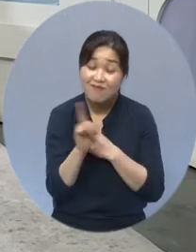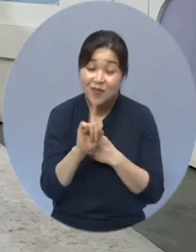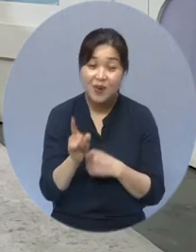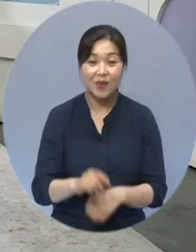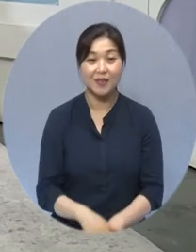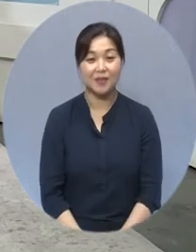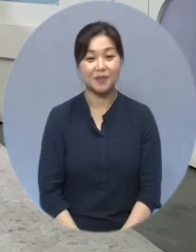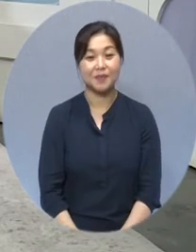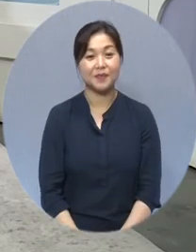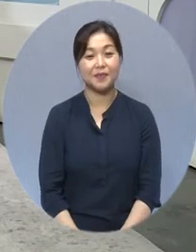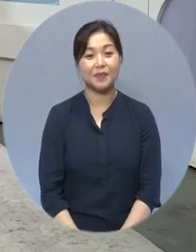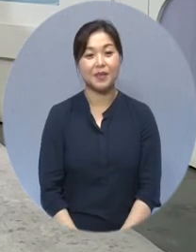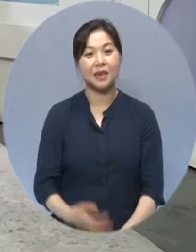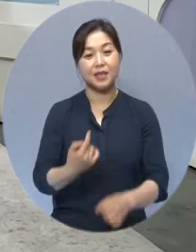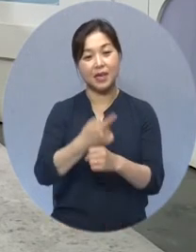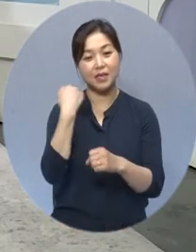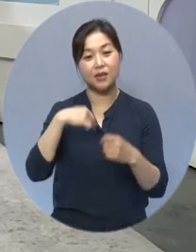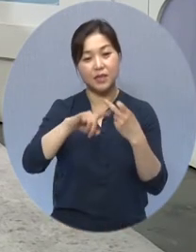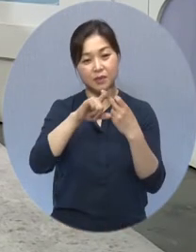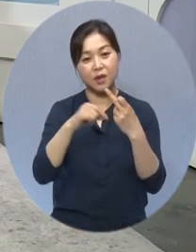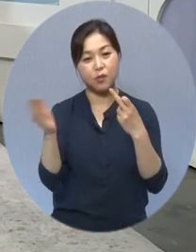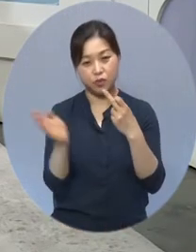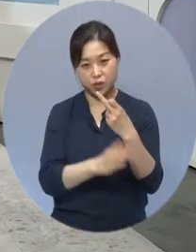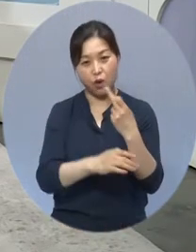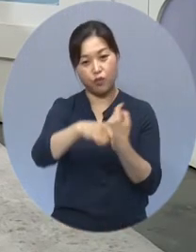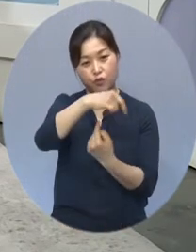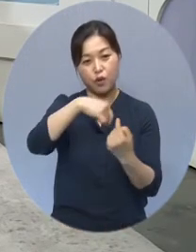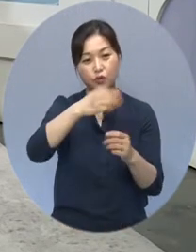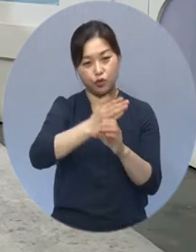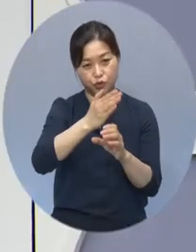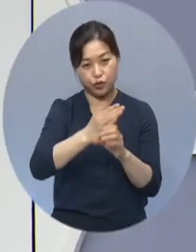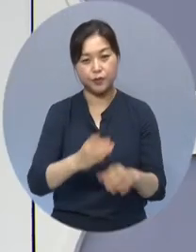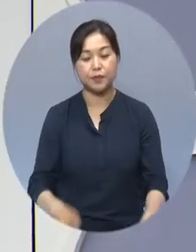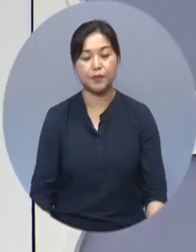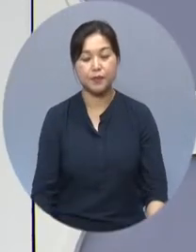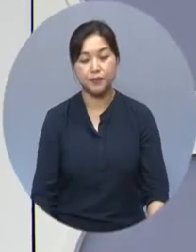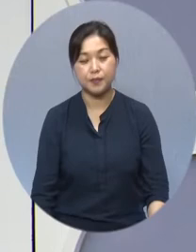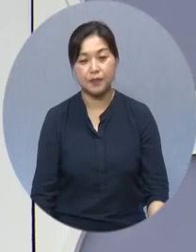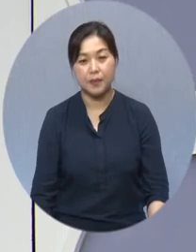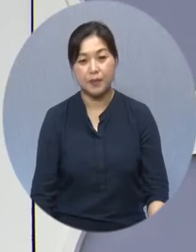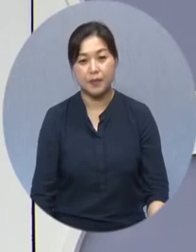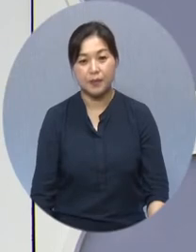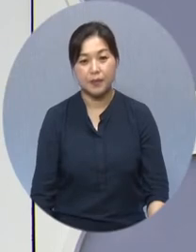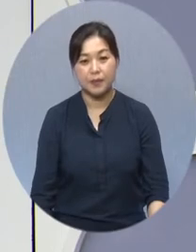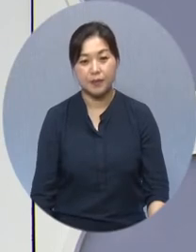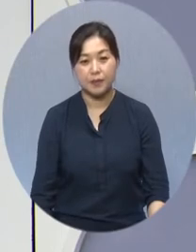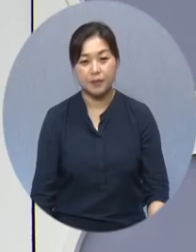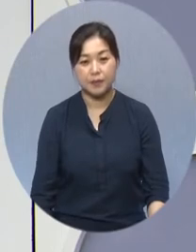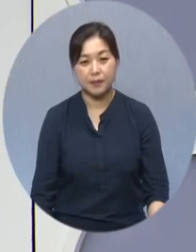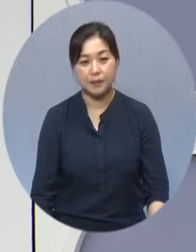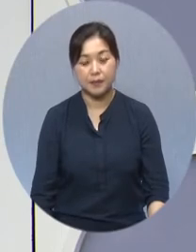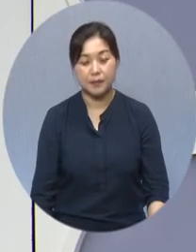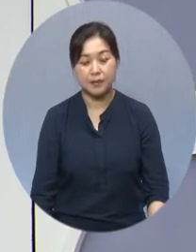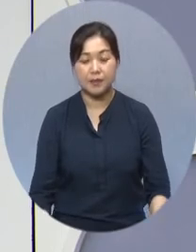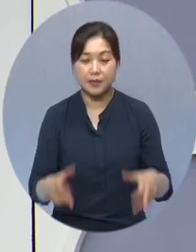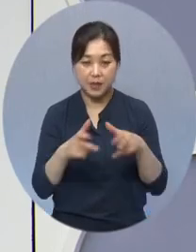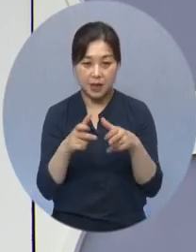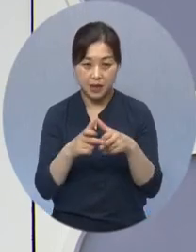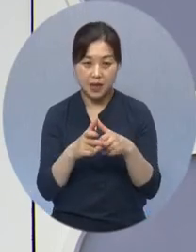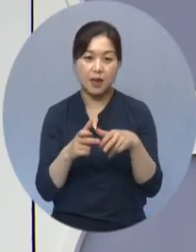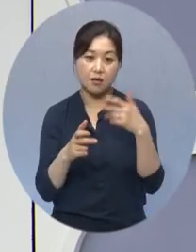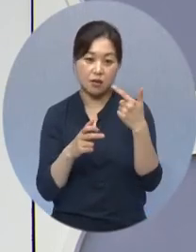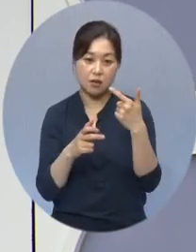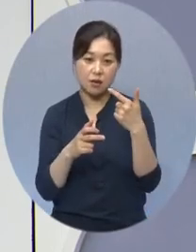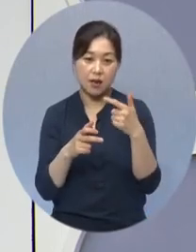트랑슈어가 지금 작년 12월부터 운영을 하고 있는데요. 네. 그 중증장애인